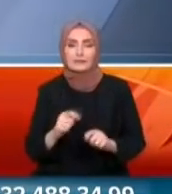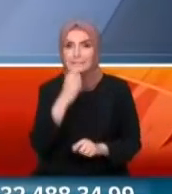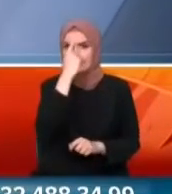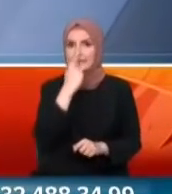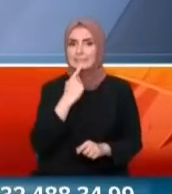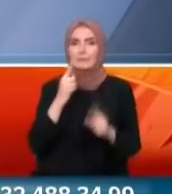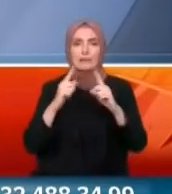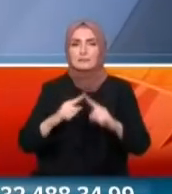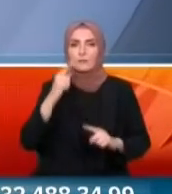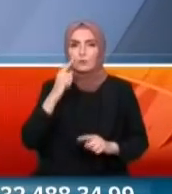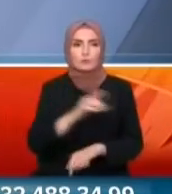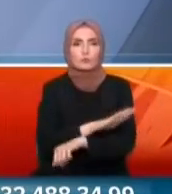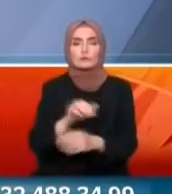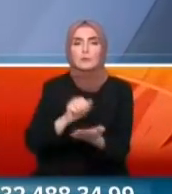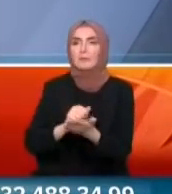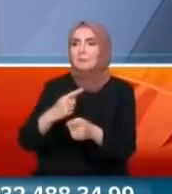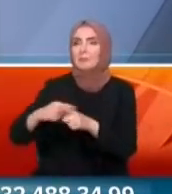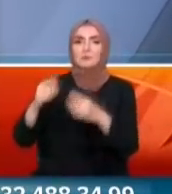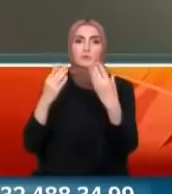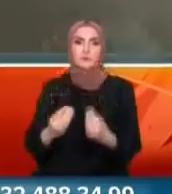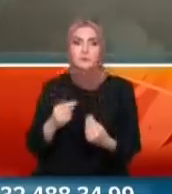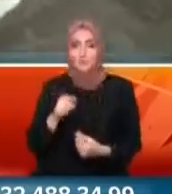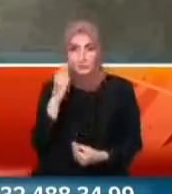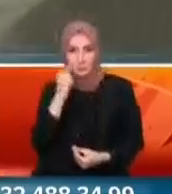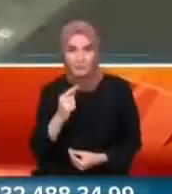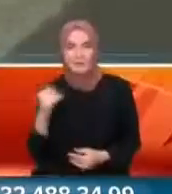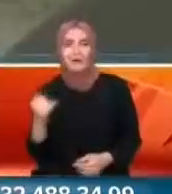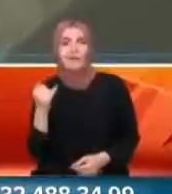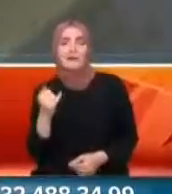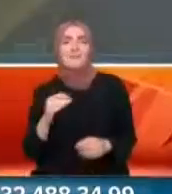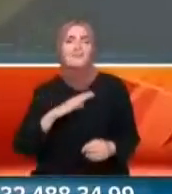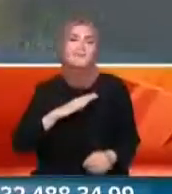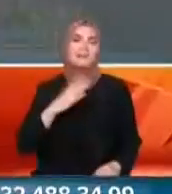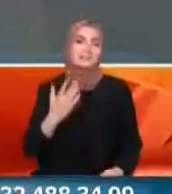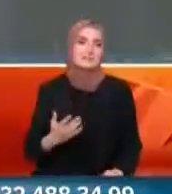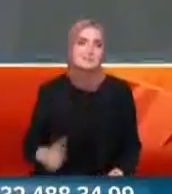fiyaskosu sosyal medya platformlarında alay konusu oldu.